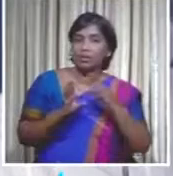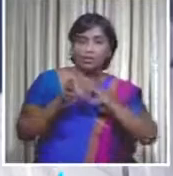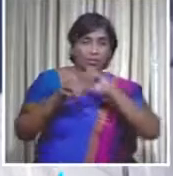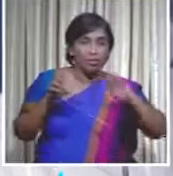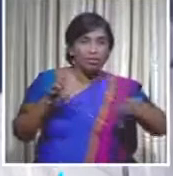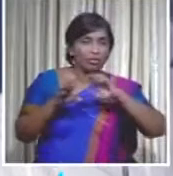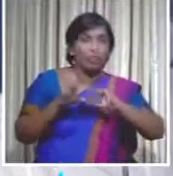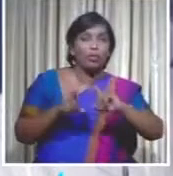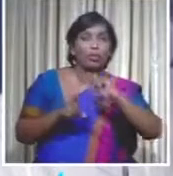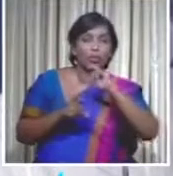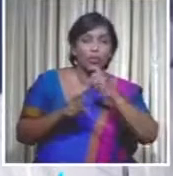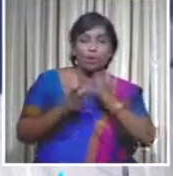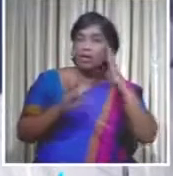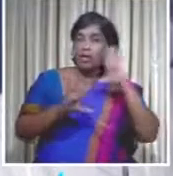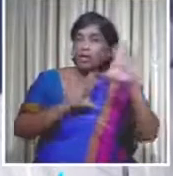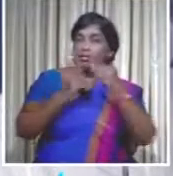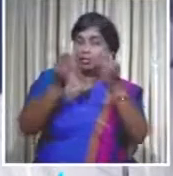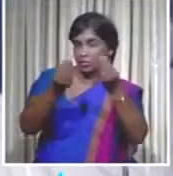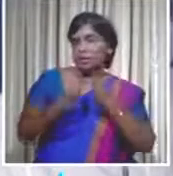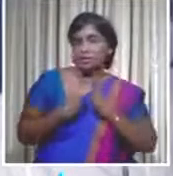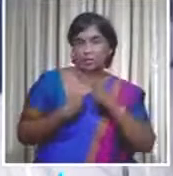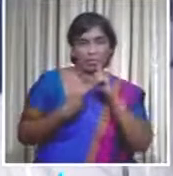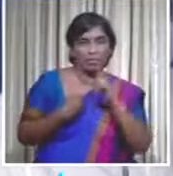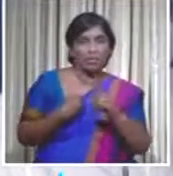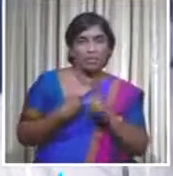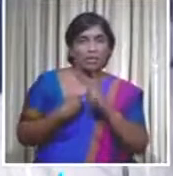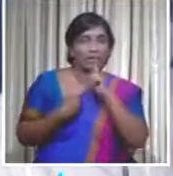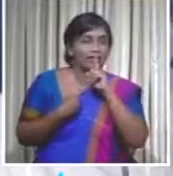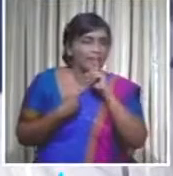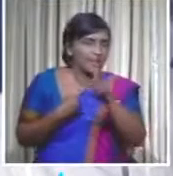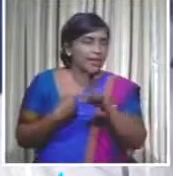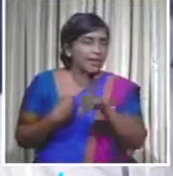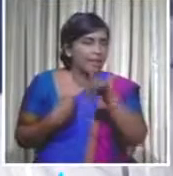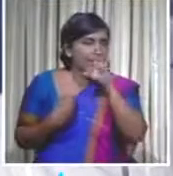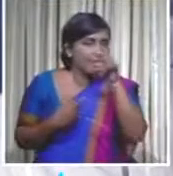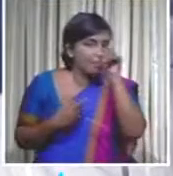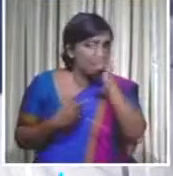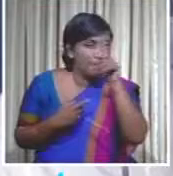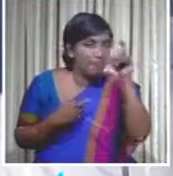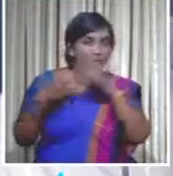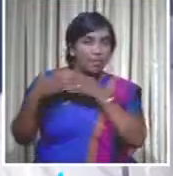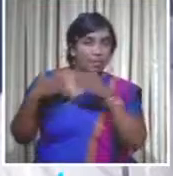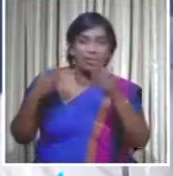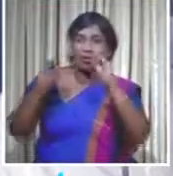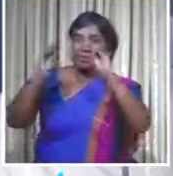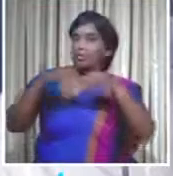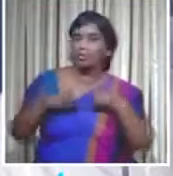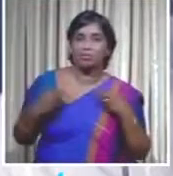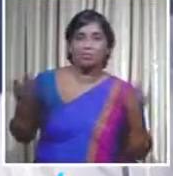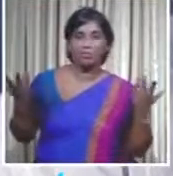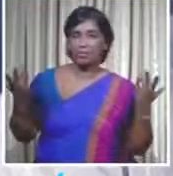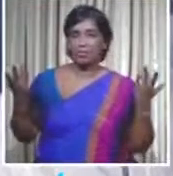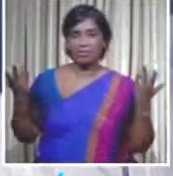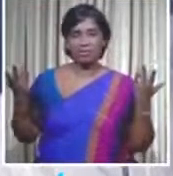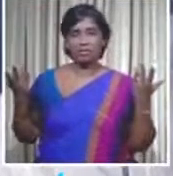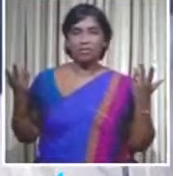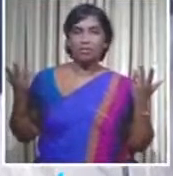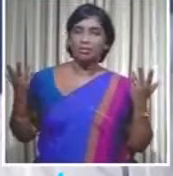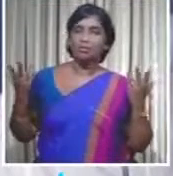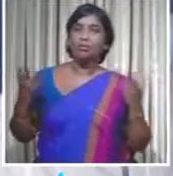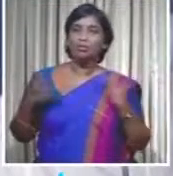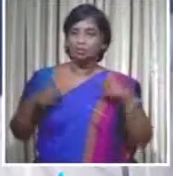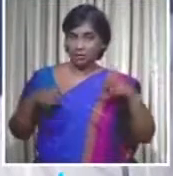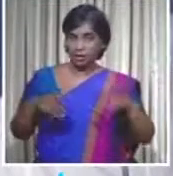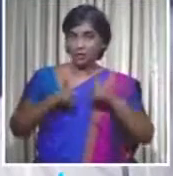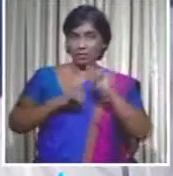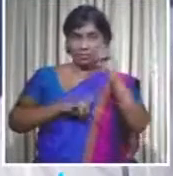अस्कर नड़वल विस्तर टिकवा किया लज्जाई मसे अक्वेनवा ताम विस्तर टिकट अभी लादून